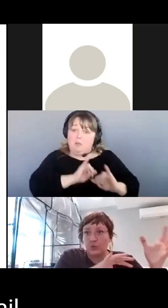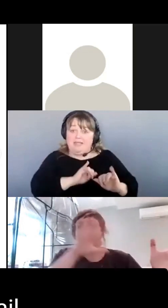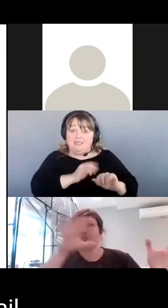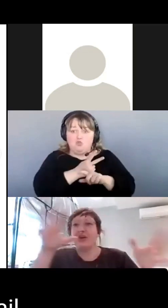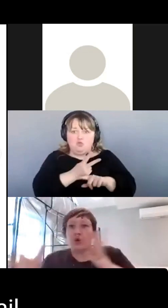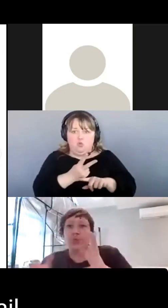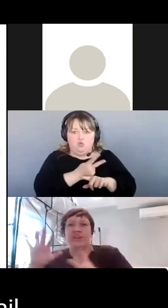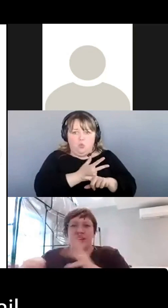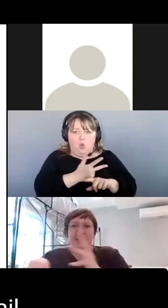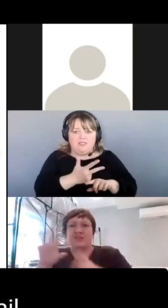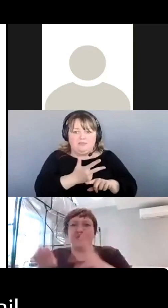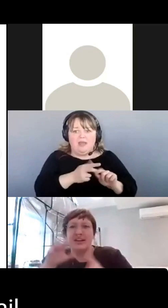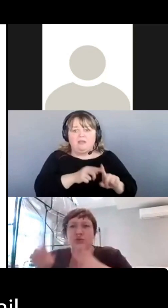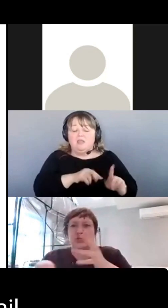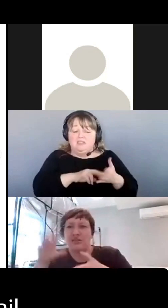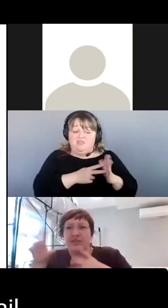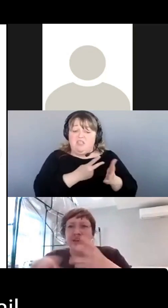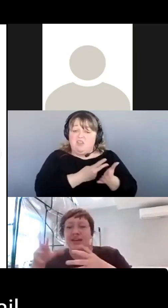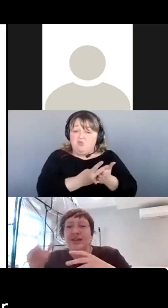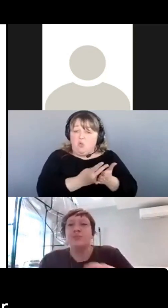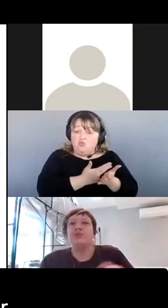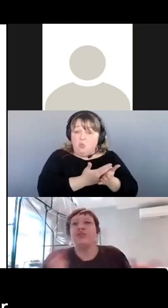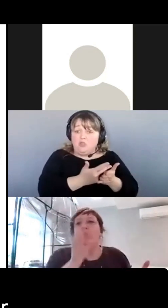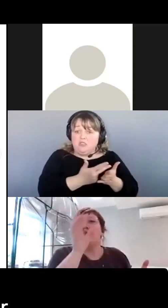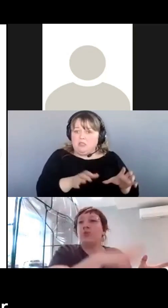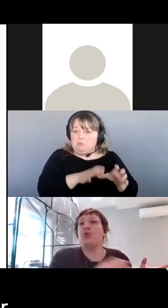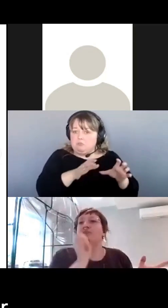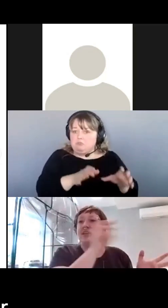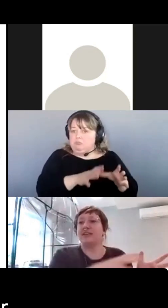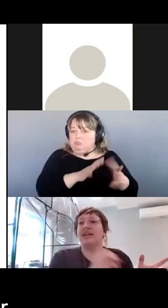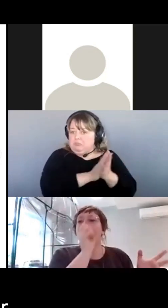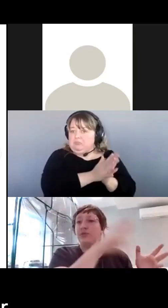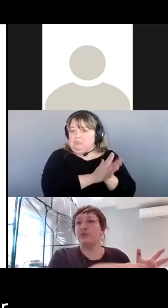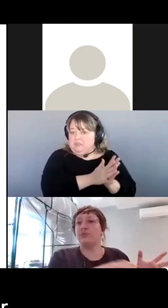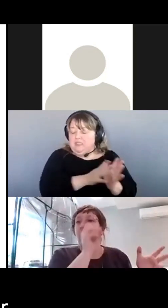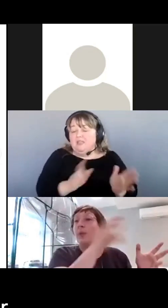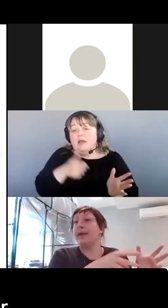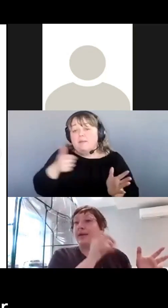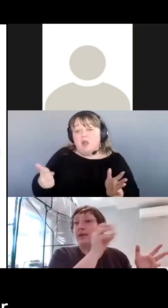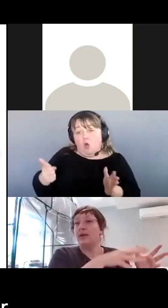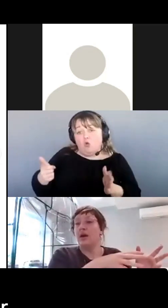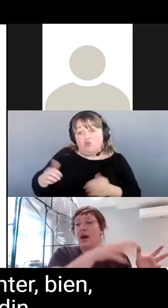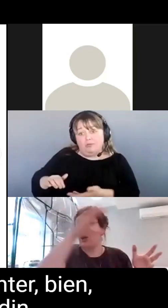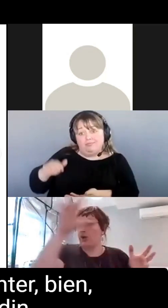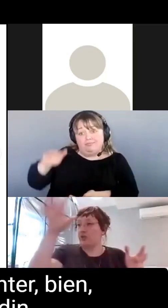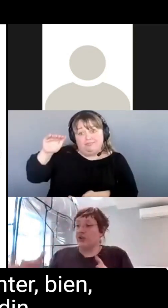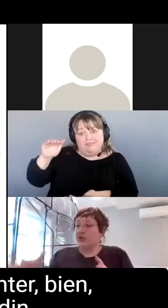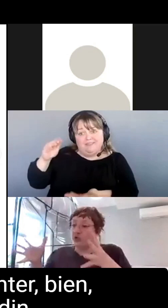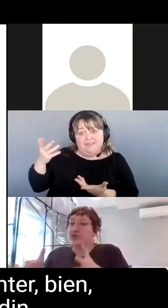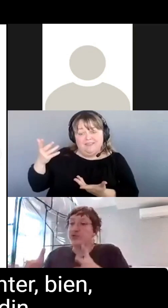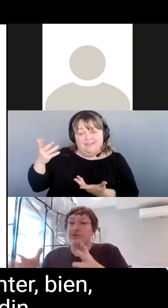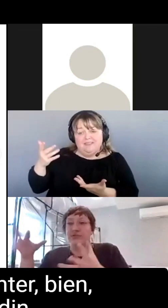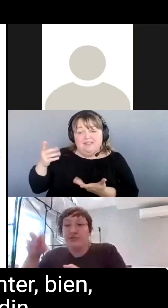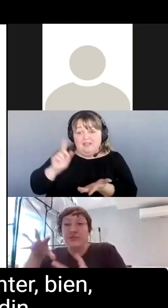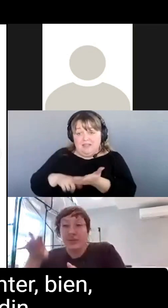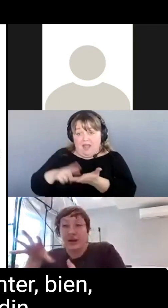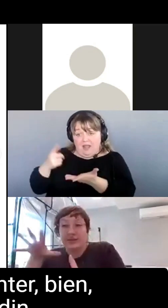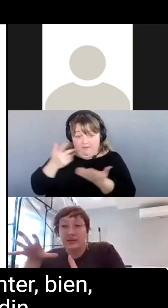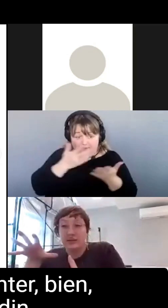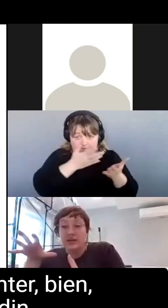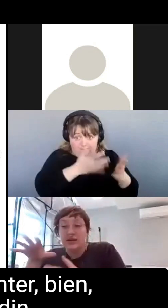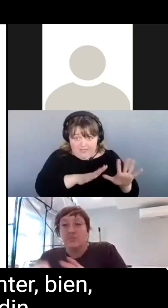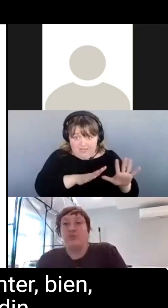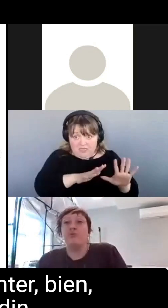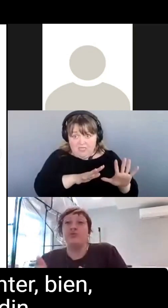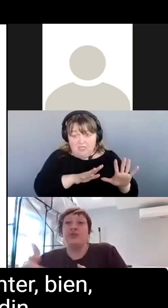semaines. Donc, vous avez un pot qui est en train de faire son travail, puis vous avez un autre pot que vous êtes en train de remplir. Alors, une fois que lui a fini de